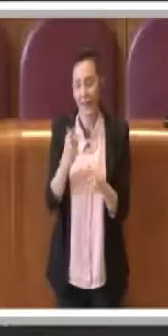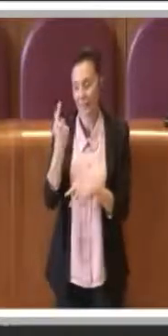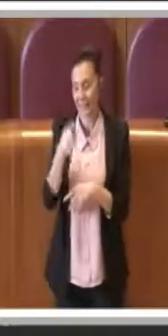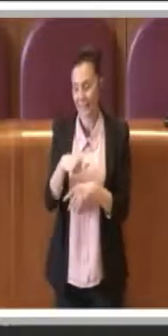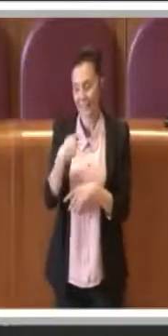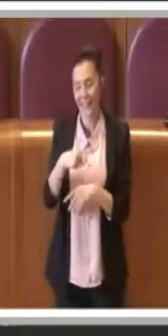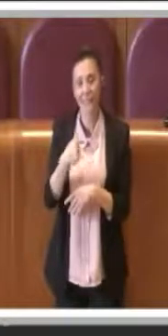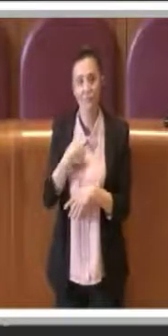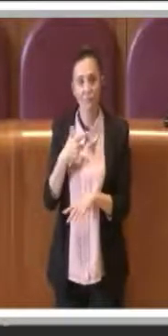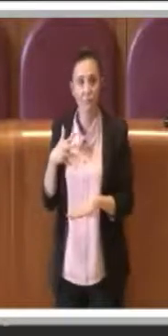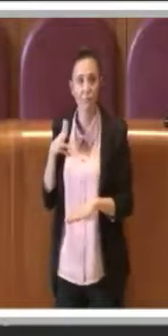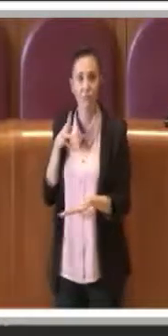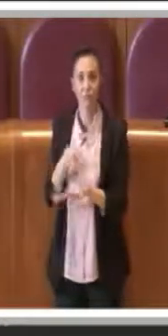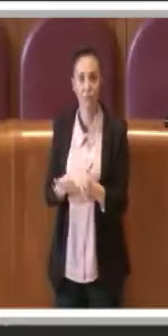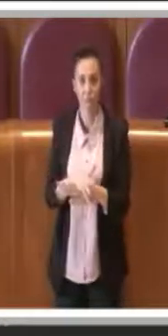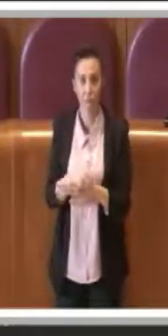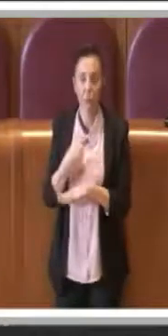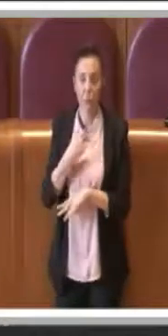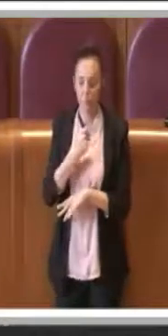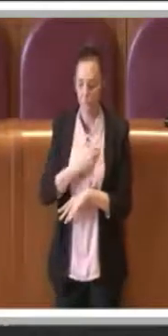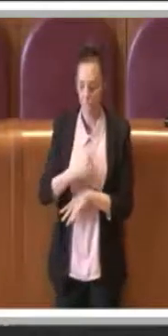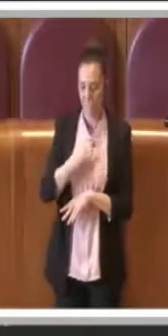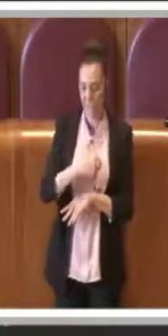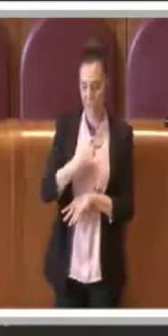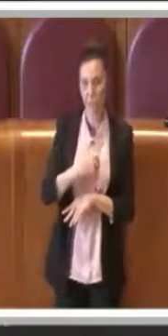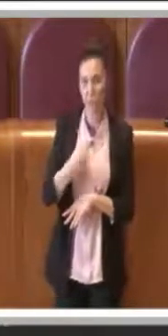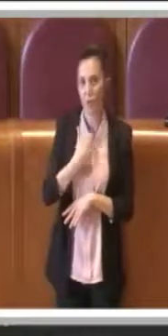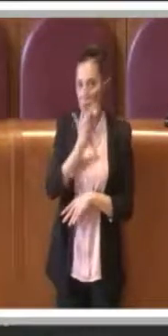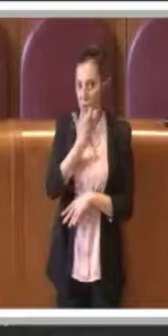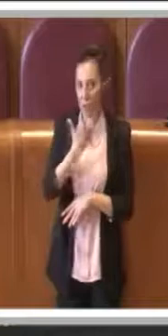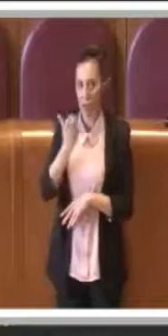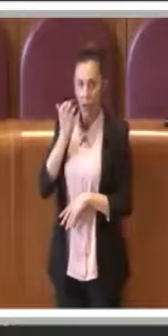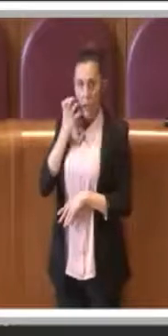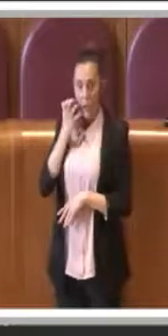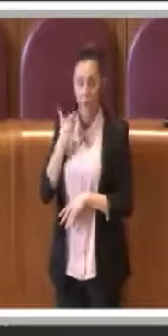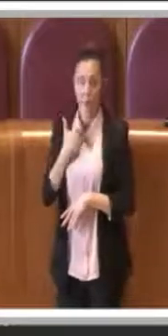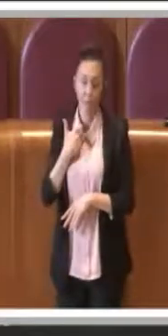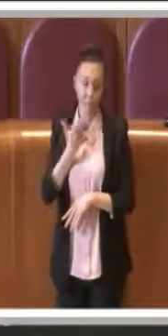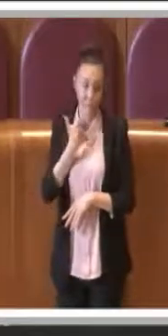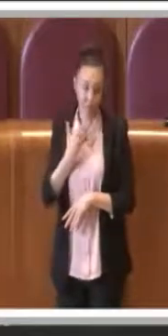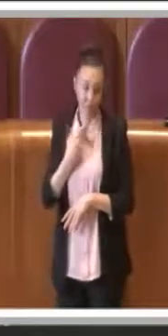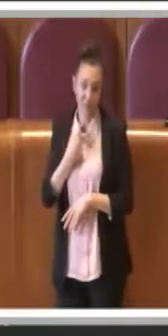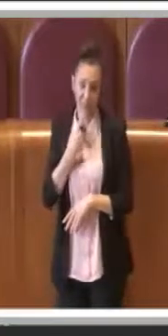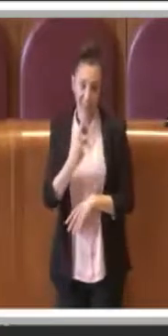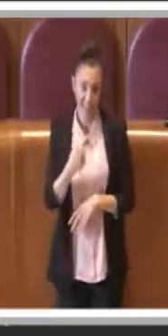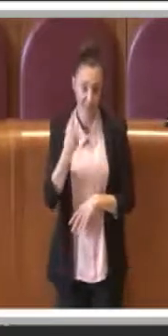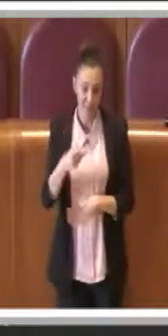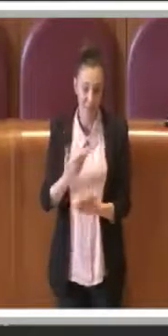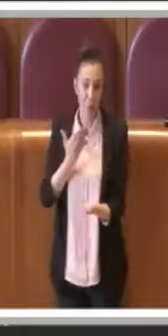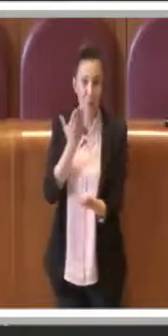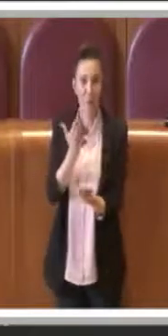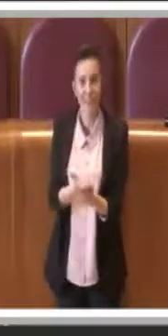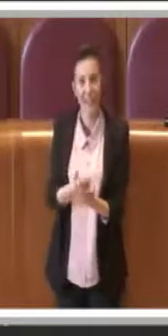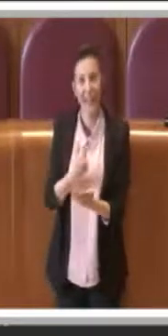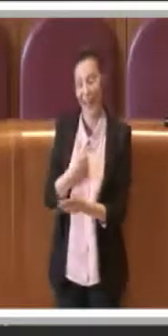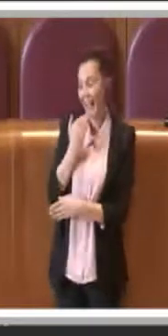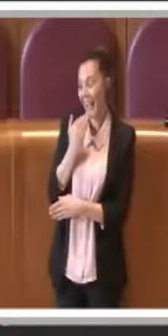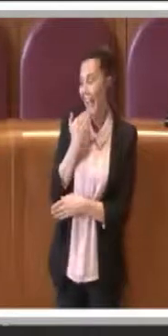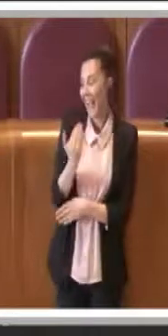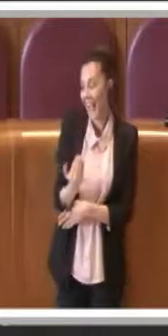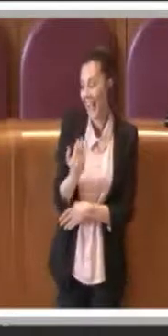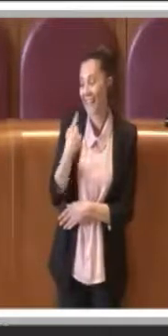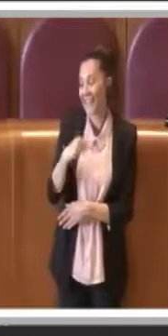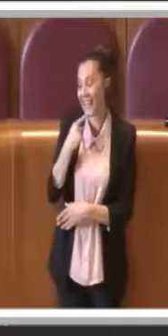Presidente, anche io interverrò a titolo personale. Ci tenevo però a dire qualcosa su questa mozione. Ringrazio anche io